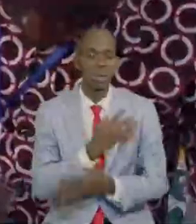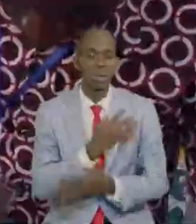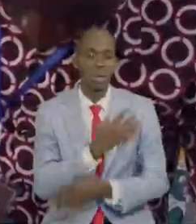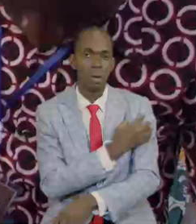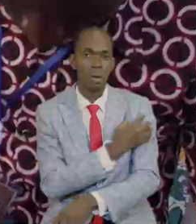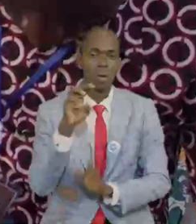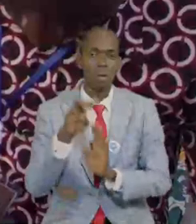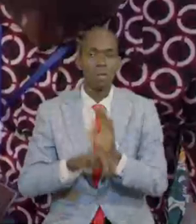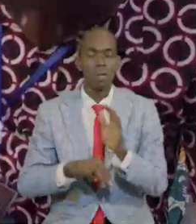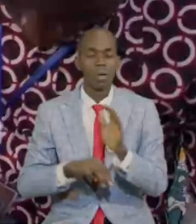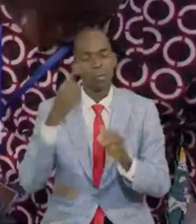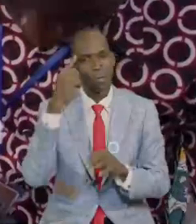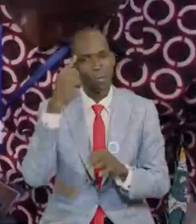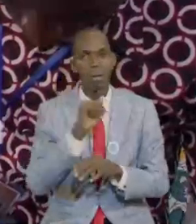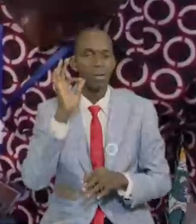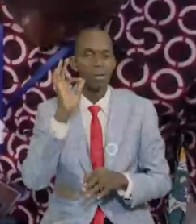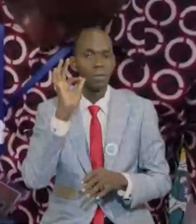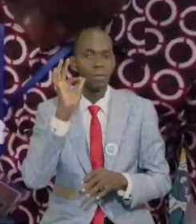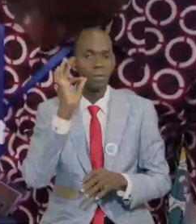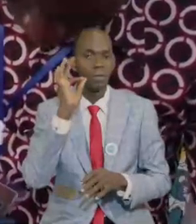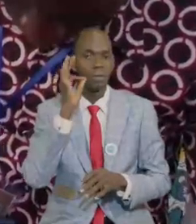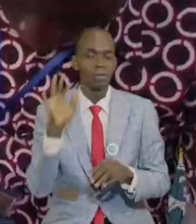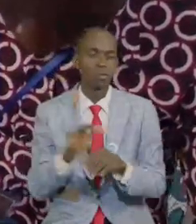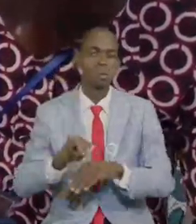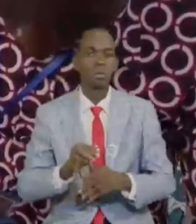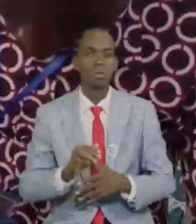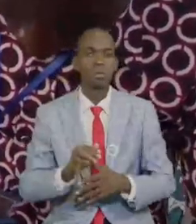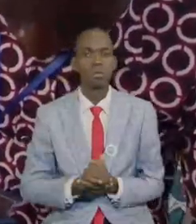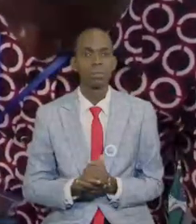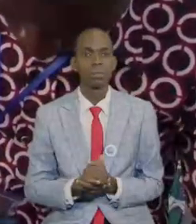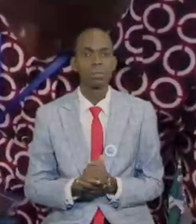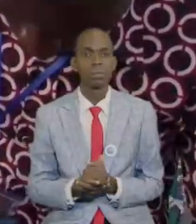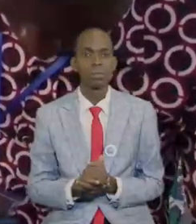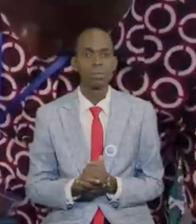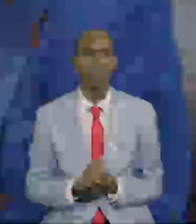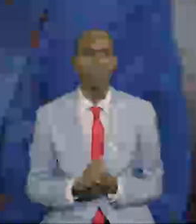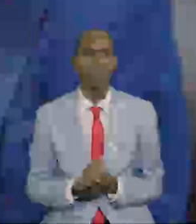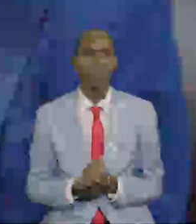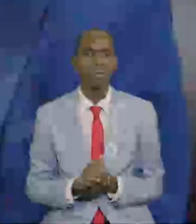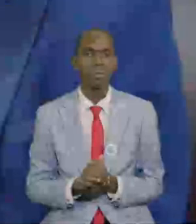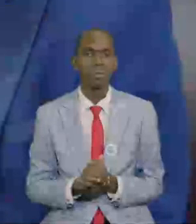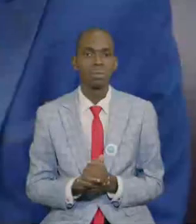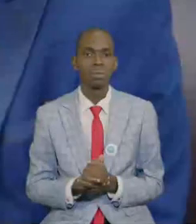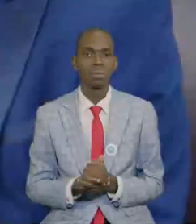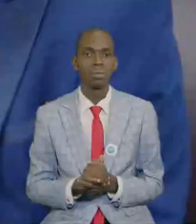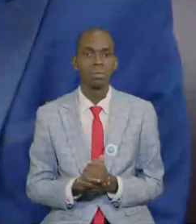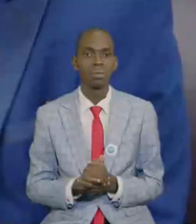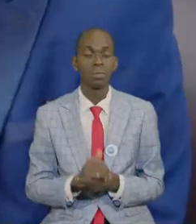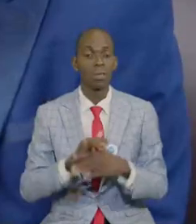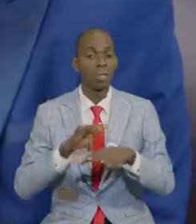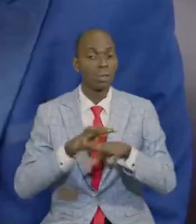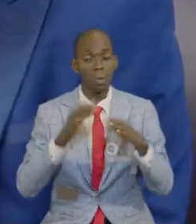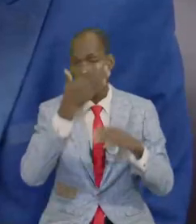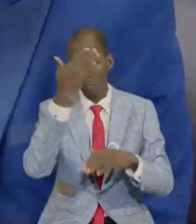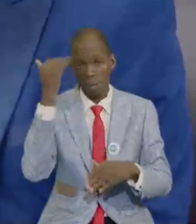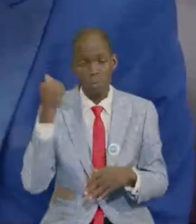fruitful ministry. C'est pourquoi nous parlons ce matin du message intitulé Le revêtement de la puissance divine pour un ministère fructueux. He has